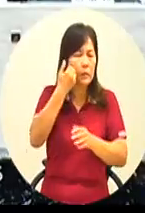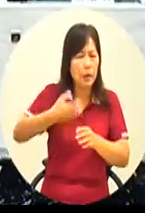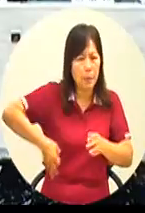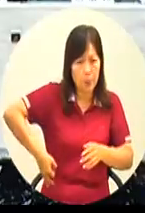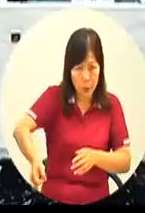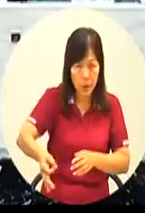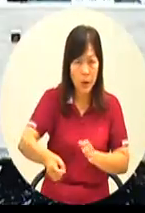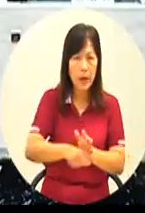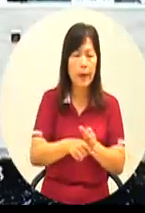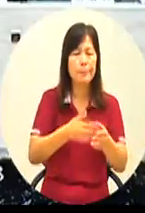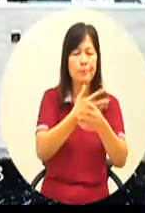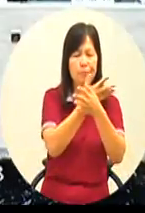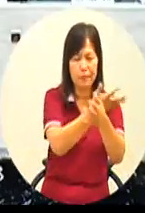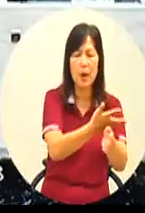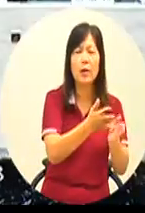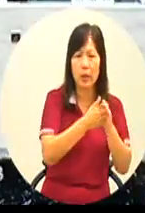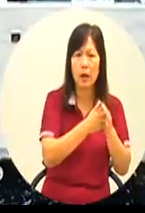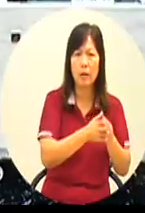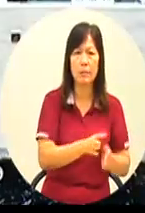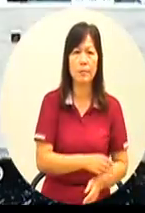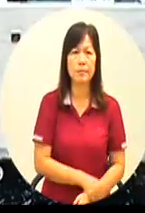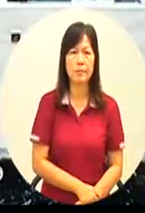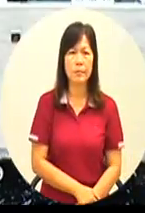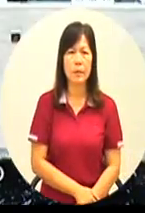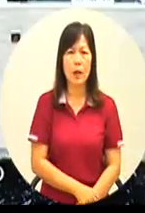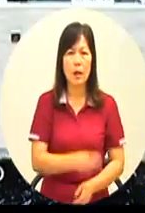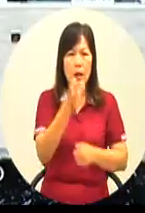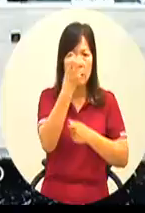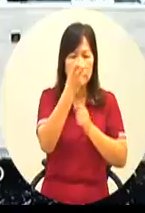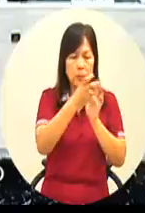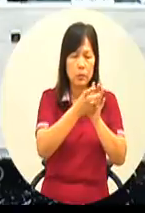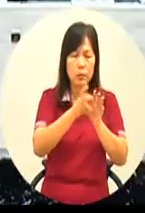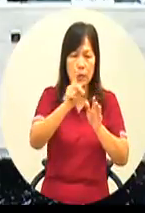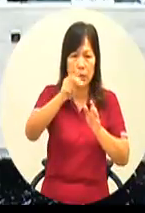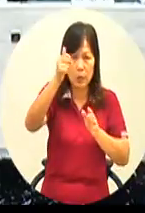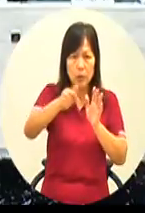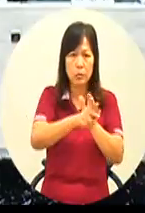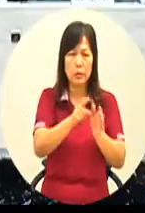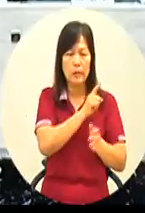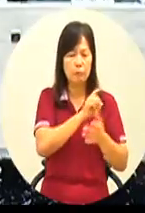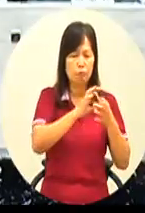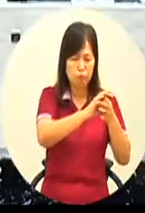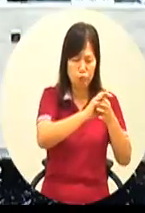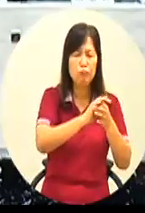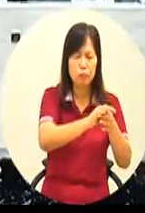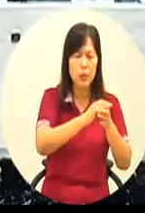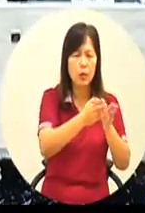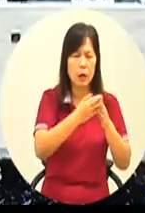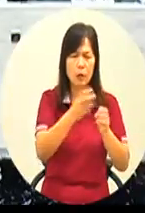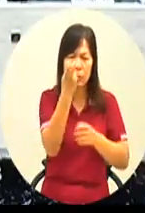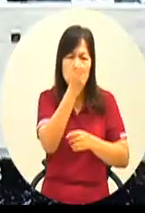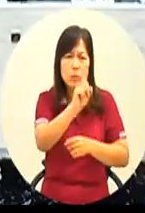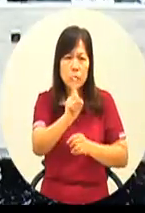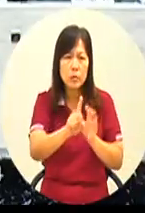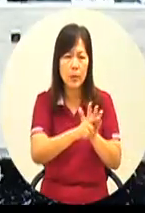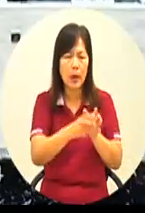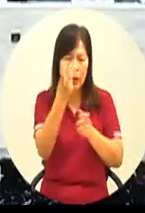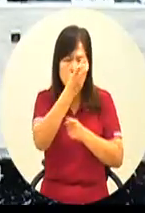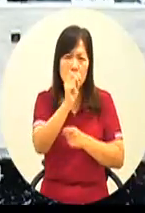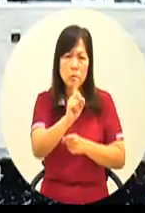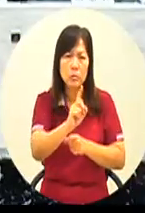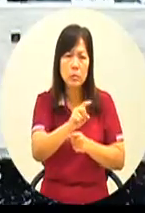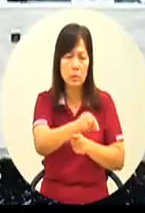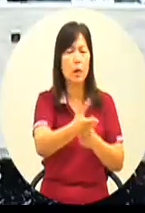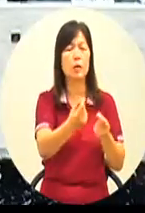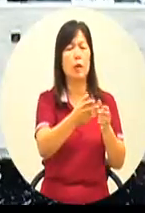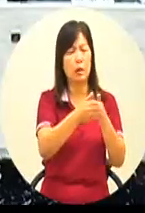给加冕嘛，好吧？那个区监督科长啊，你就要去关心啊，你监督什么？你要去监督就，这个也